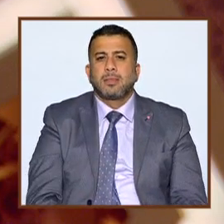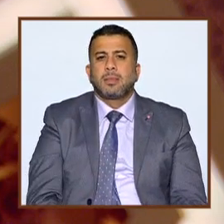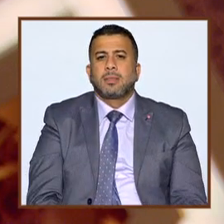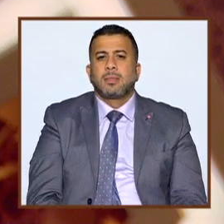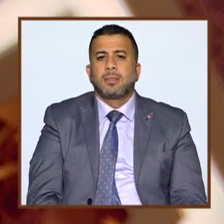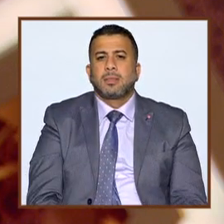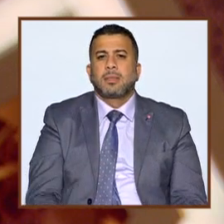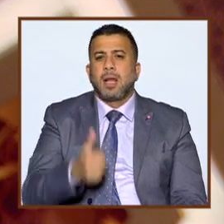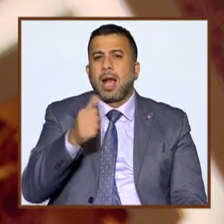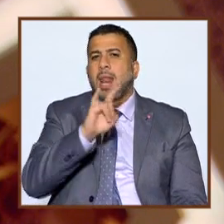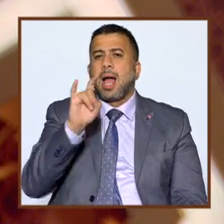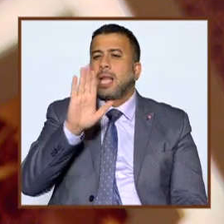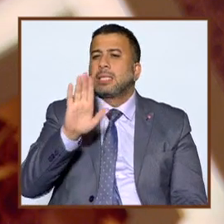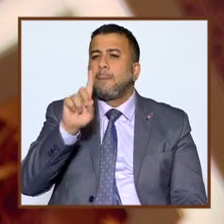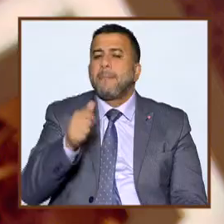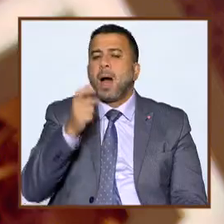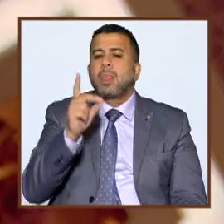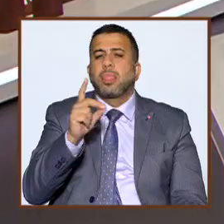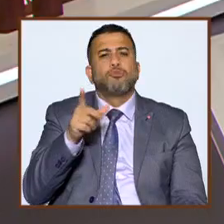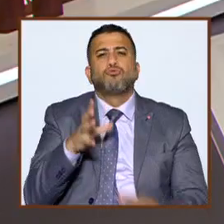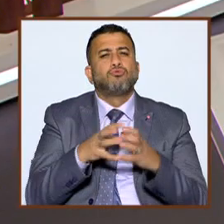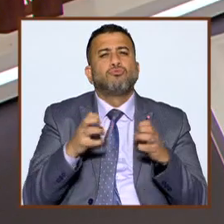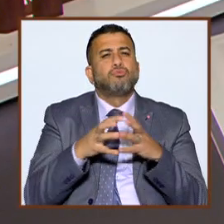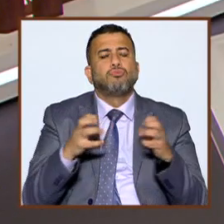بالأسباط. الأسباط. نعم. إن شاء الله.